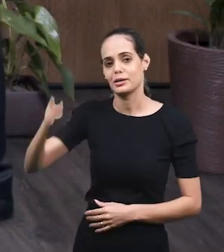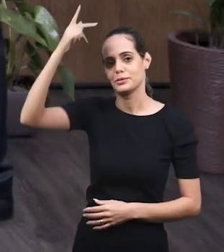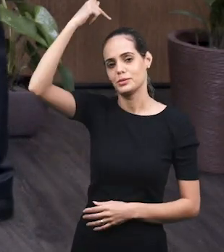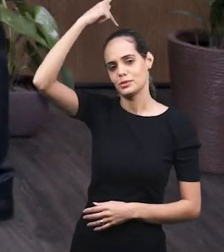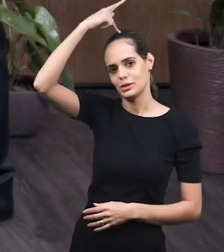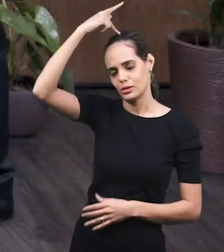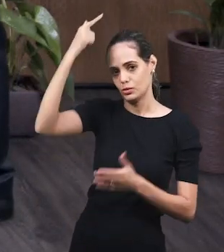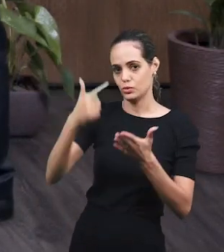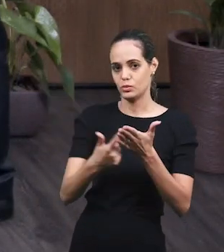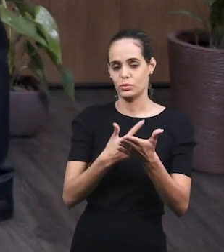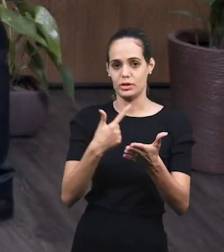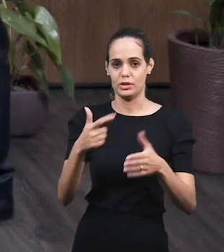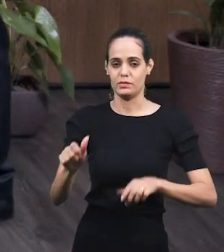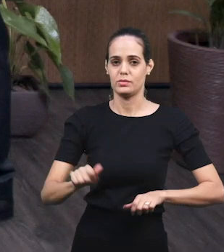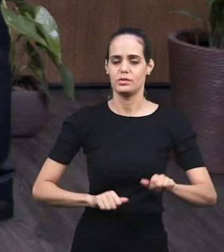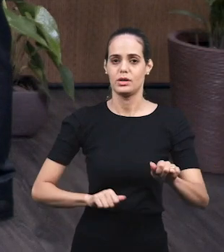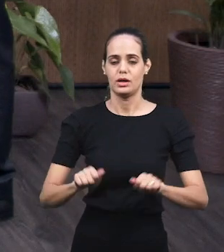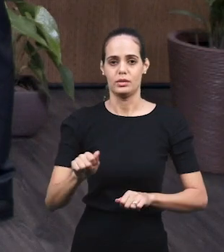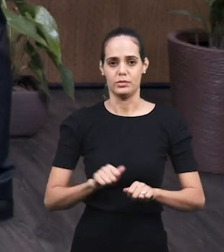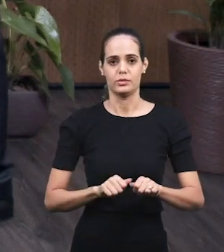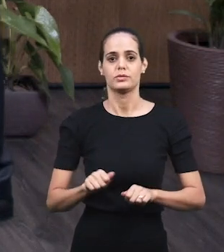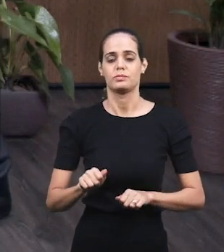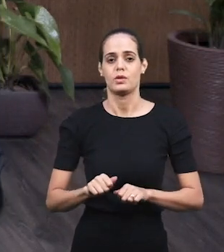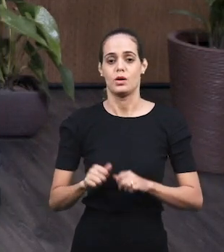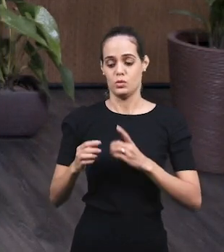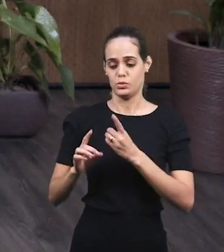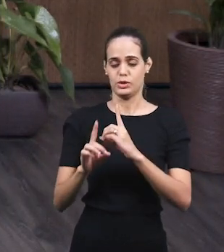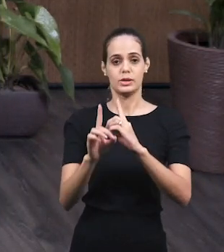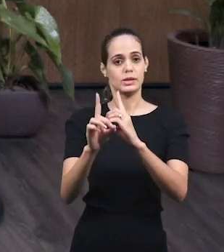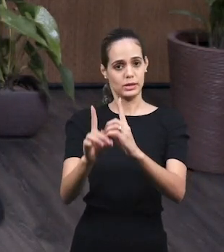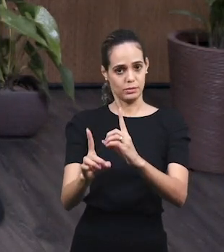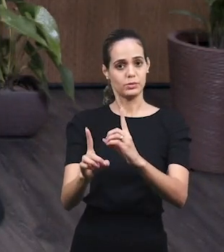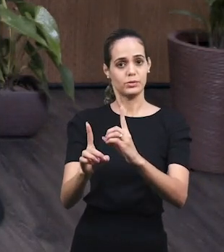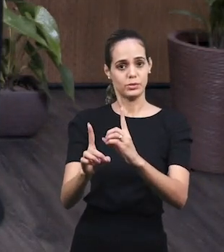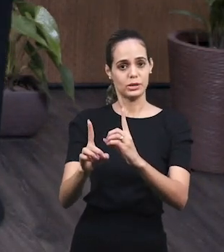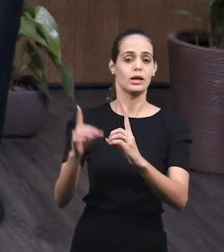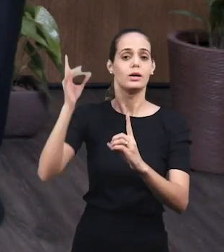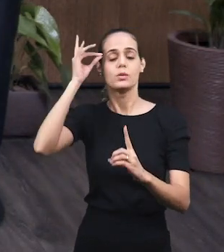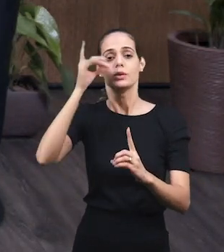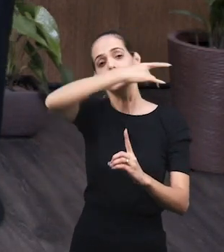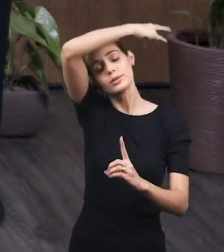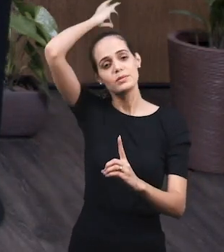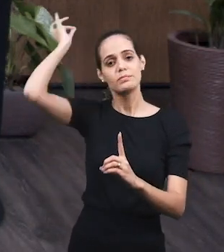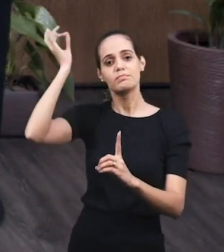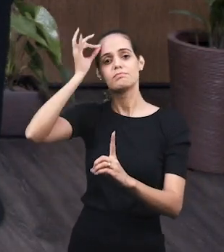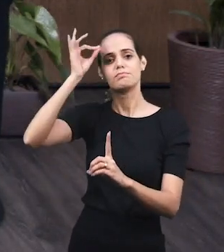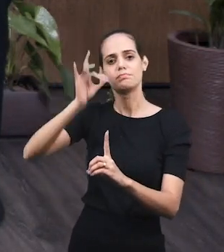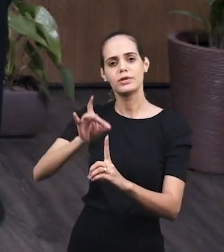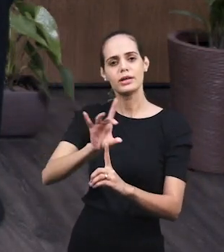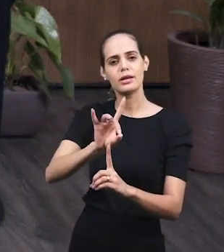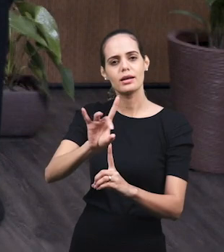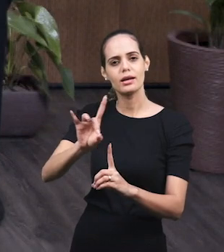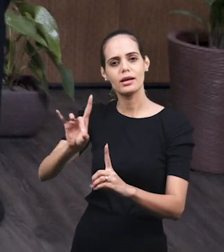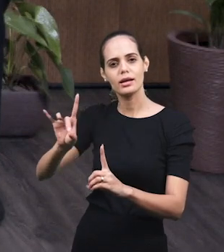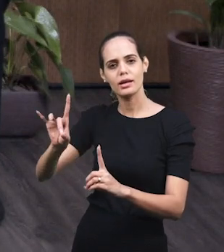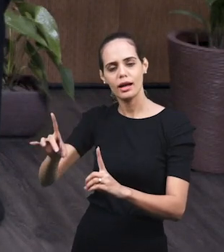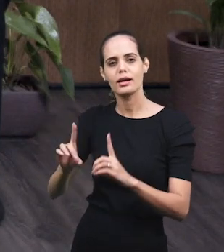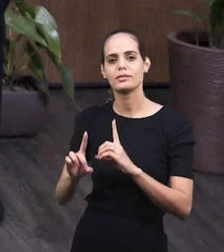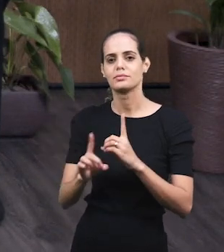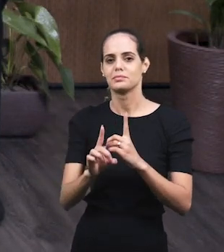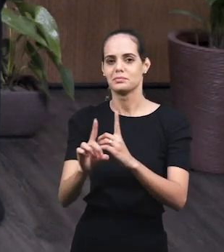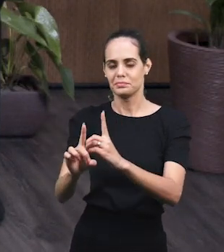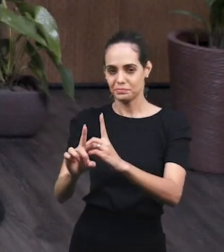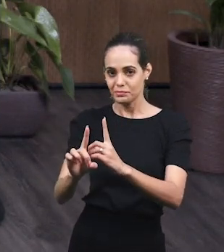promesse du Père qui était le versement du Saint-Esprit. Voici en acte, vous recevrez la vertu